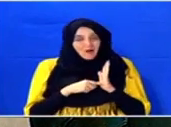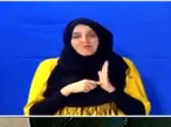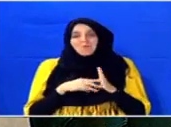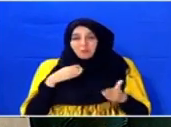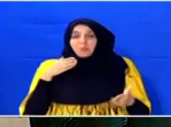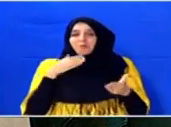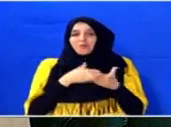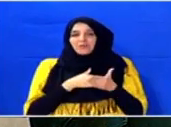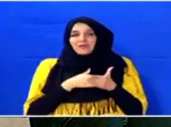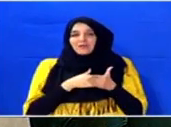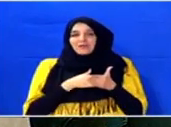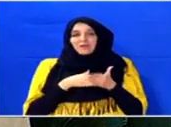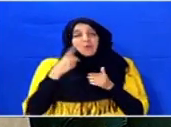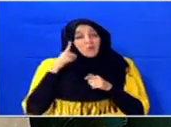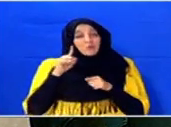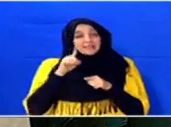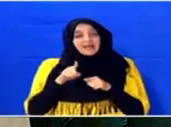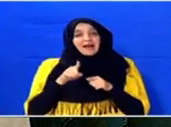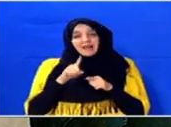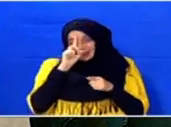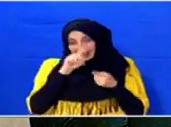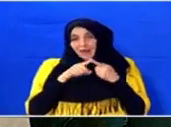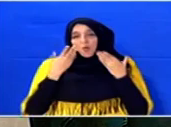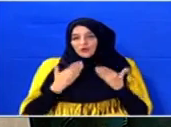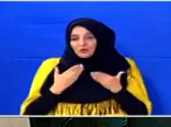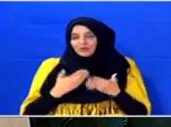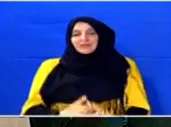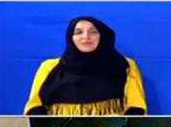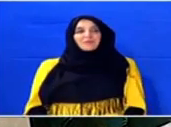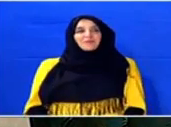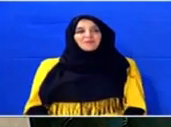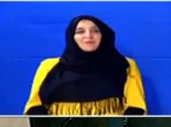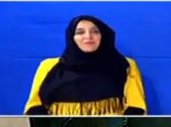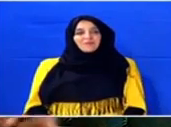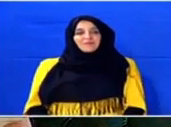المقصد الاساس بتاع حلقه اليوم